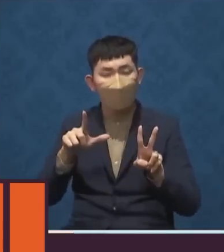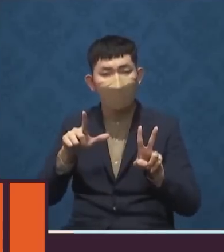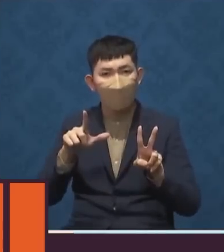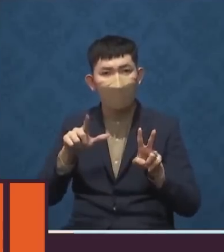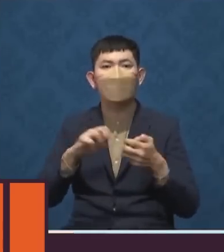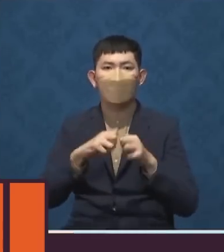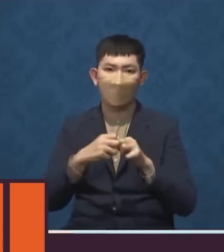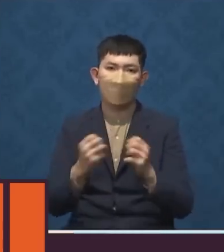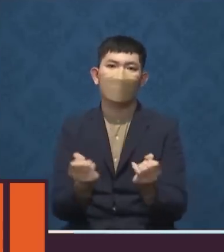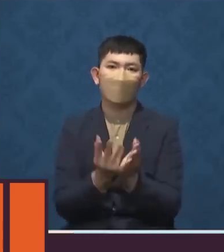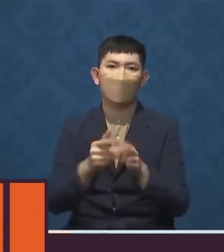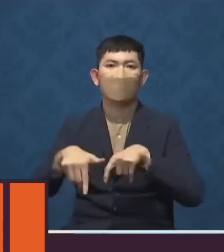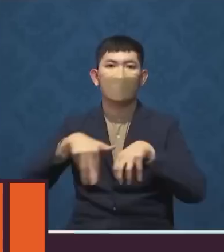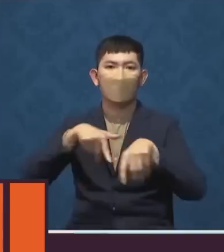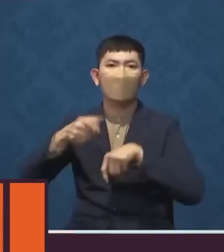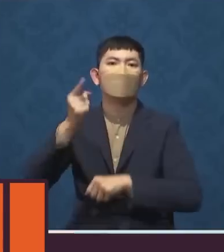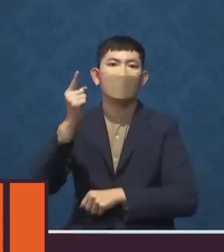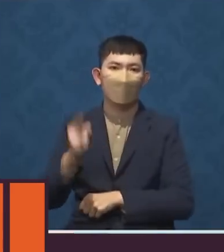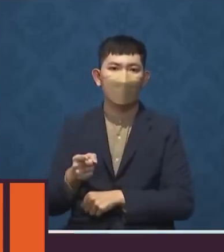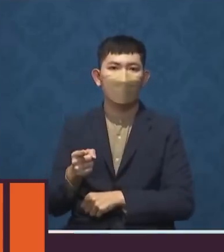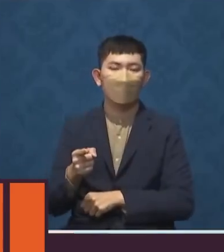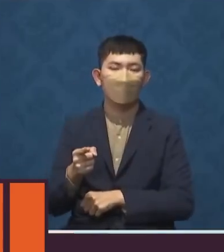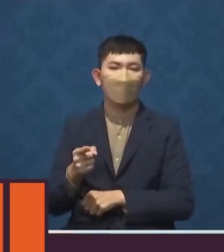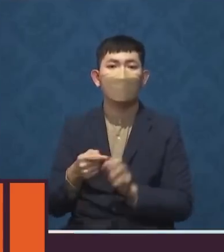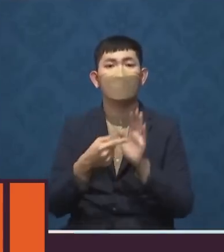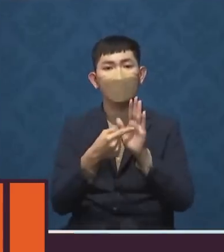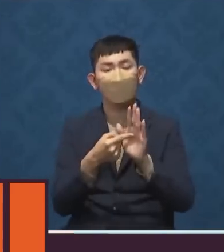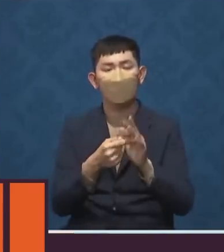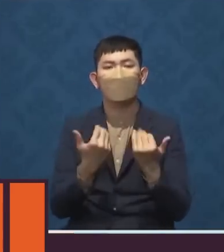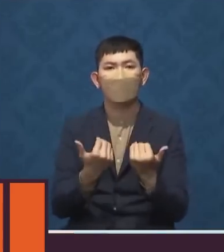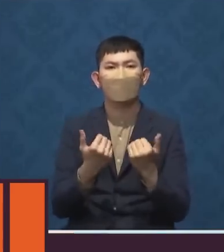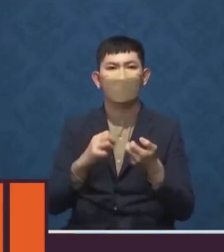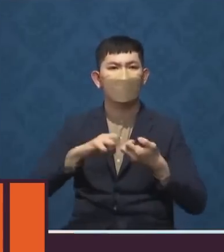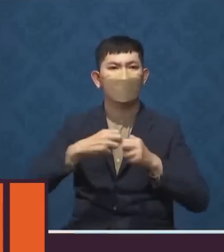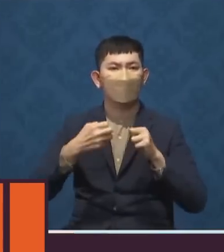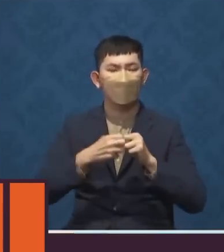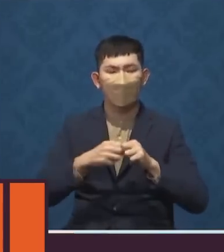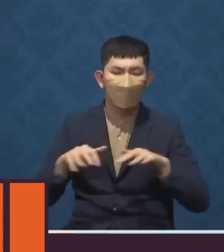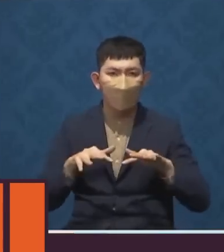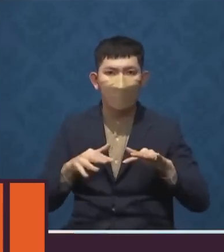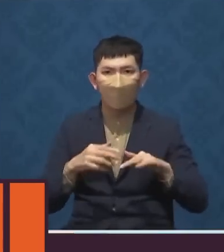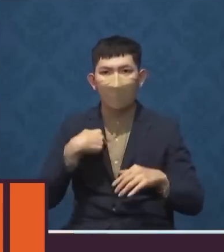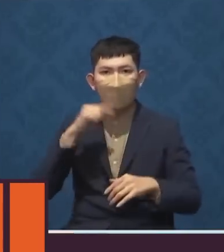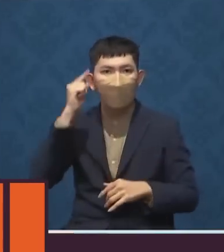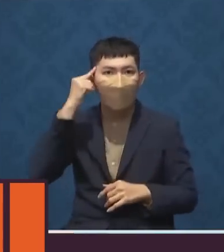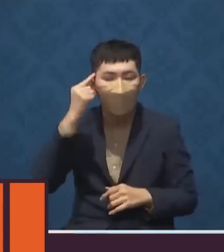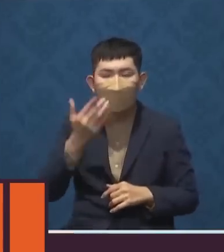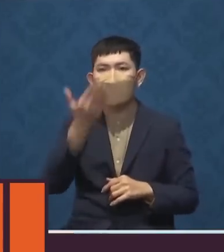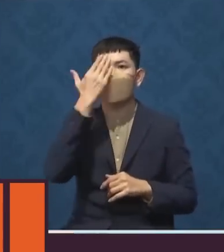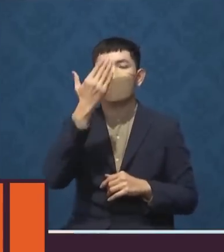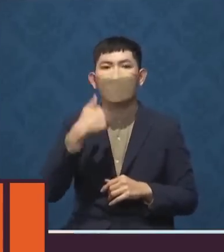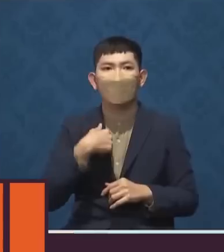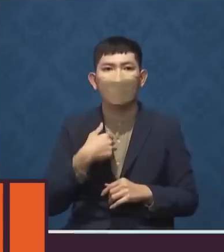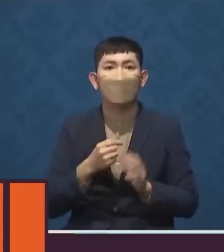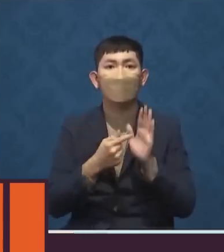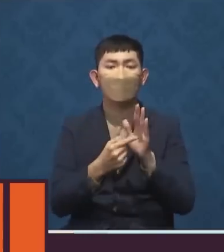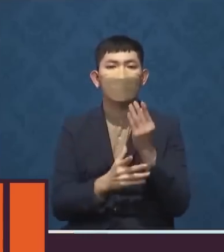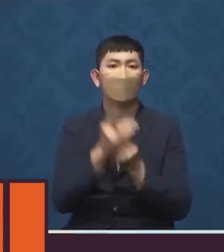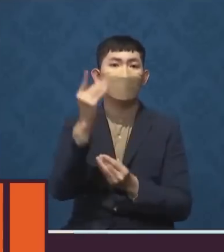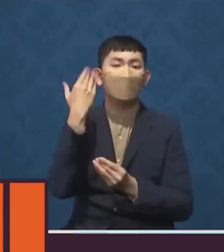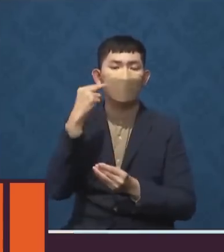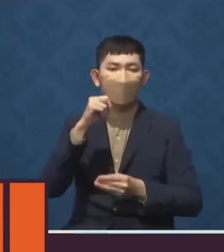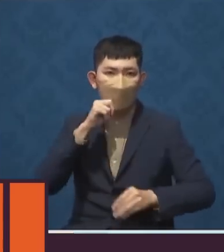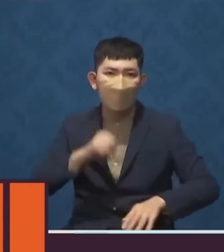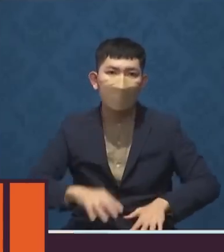สมผลกระทบตพน้ประชาชนอย่ยิงครั โดยพอใสัษณะการภัพี่บัรที่เราไม่รู้วาจะเกิดขึ้นเมื่ไ่สัปดาฬ์ที่แล้วน้ำถ่วม